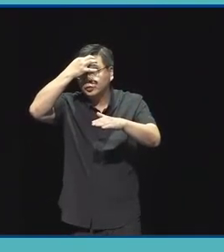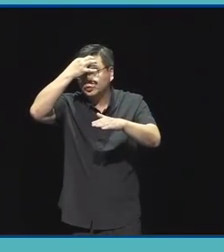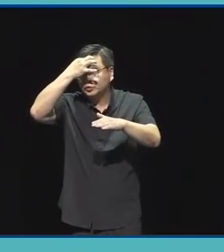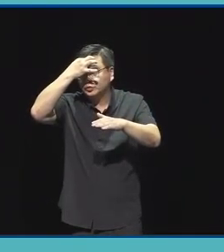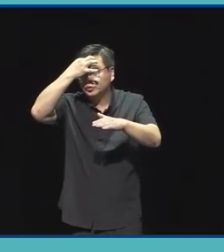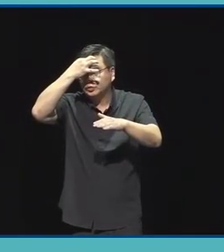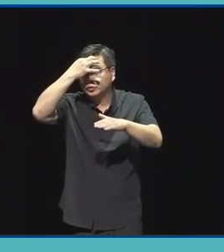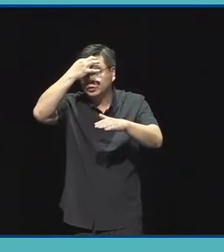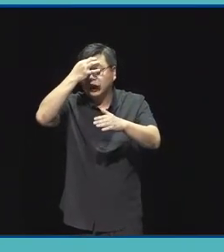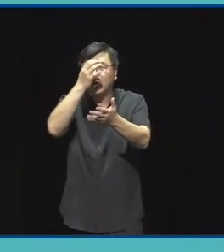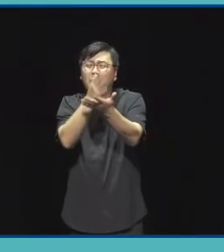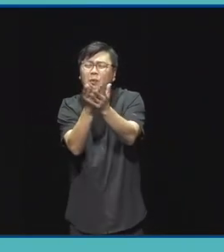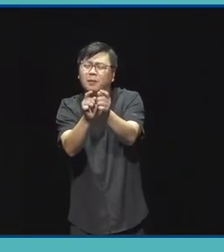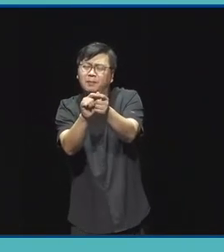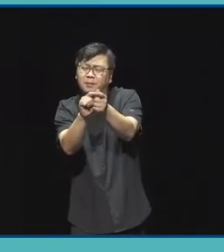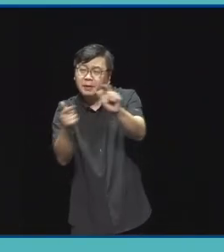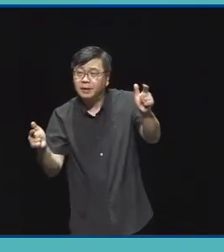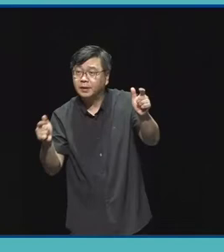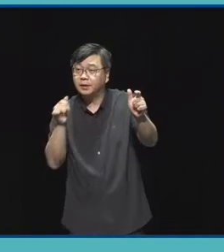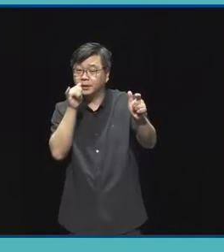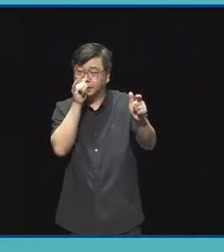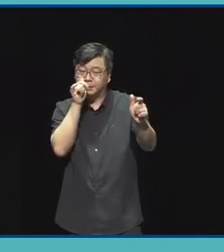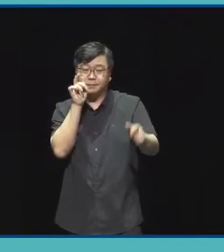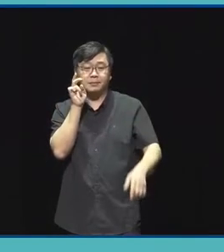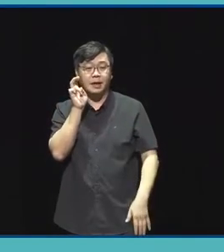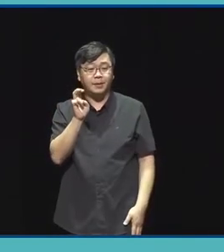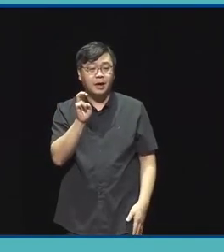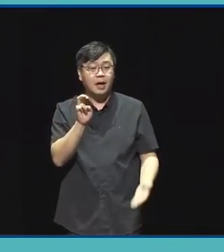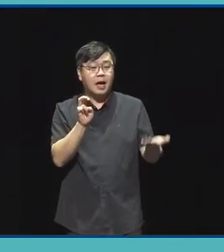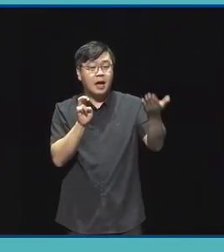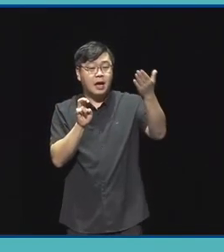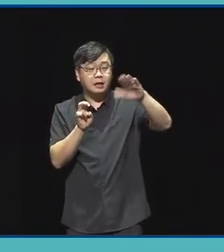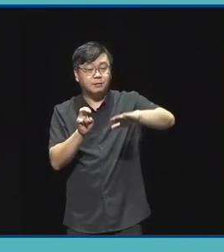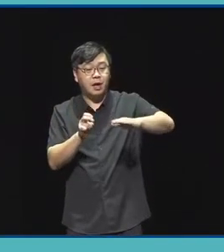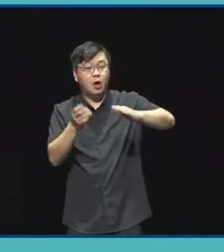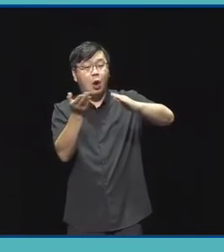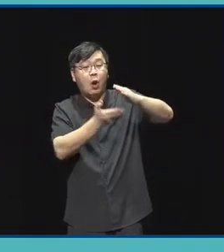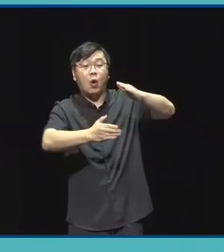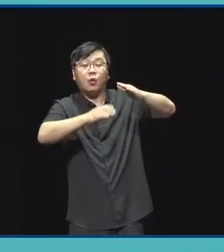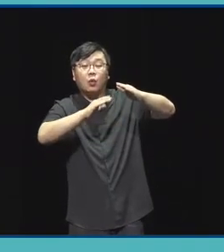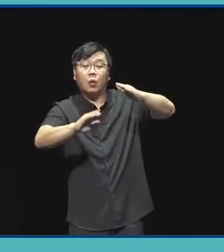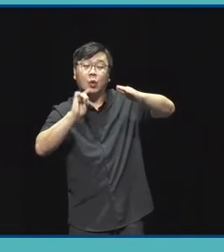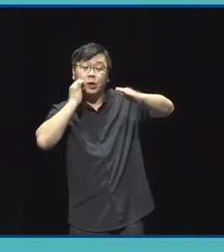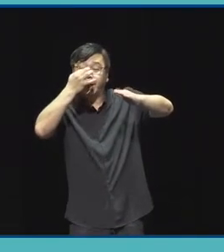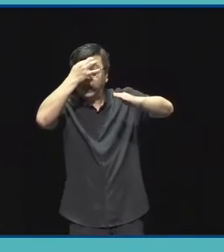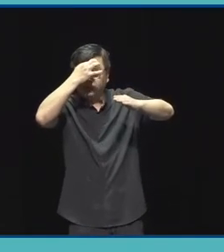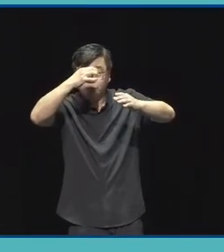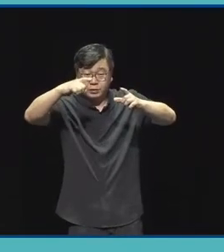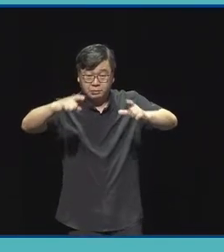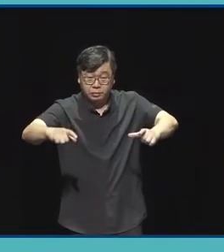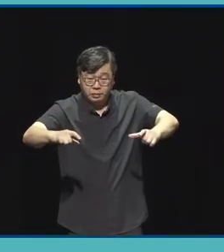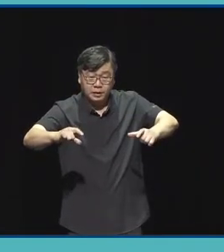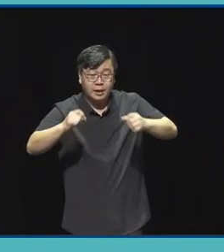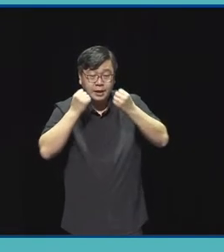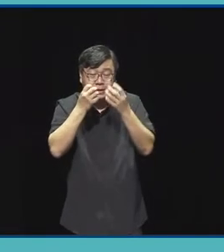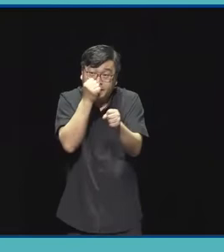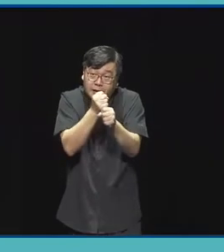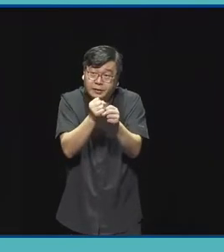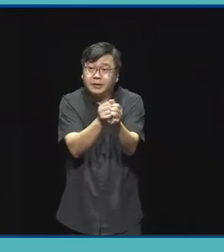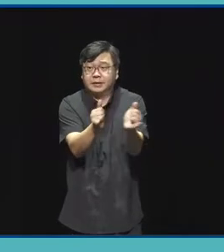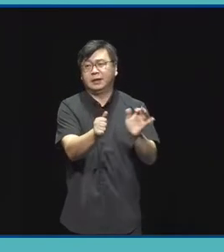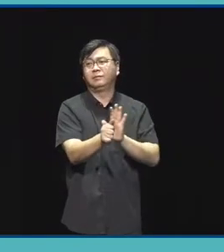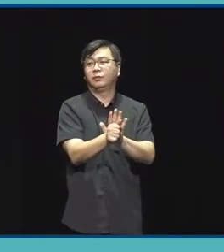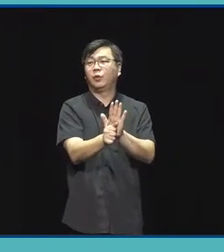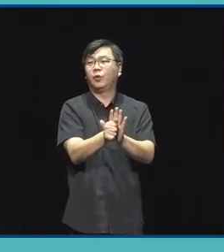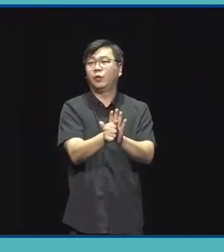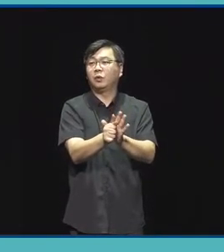정의가 있을 수 있지만 공공의 문제에 대해서 창의적인 예술활동에 대해서 지원을 하는 방식으로